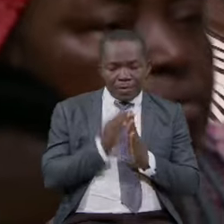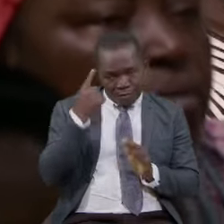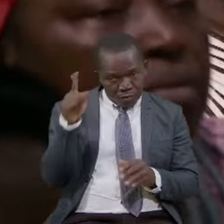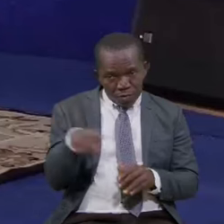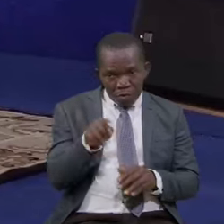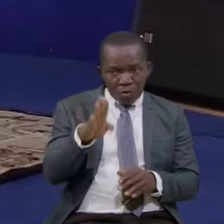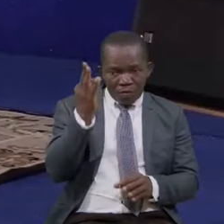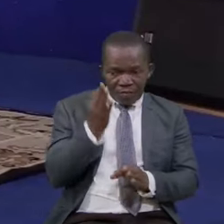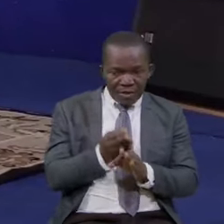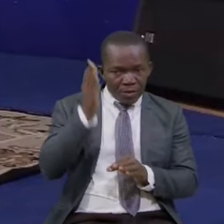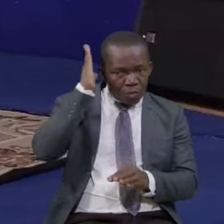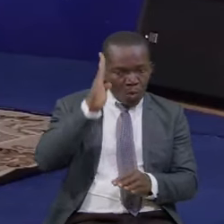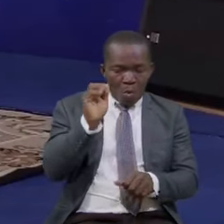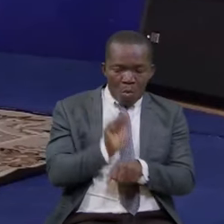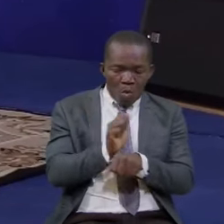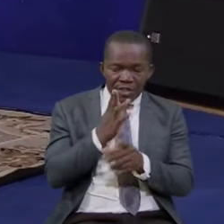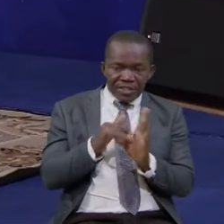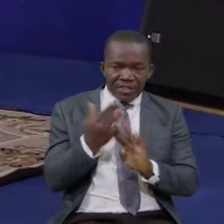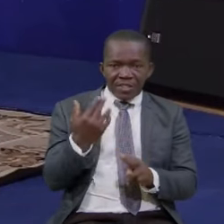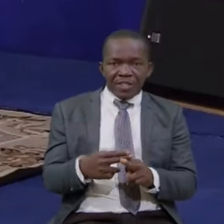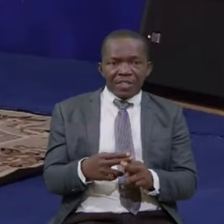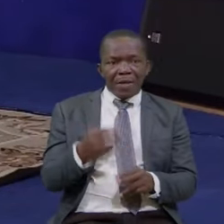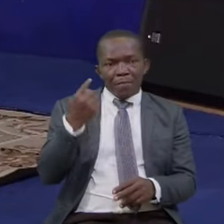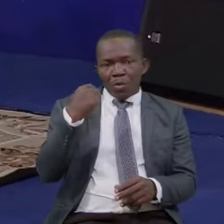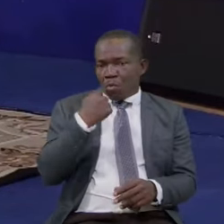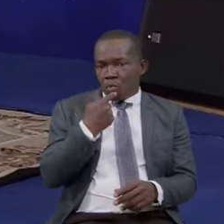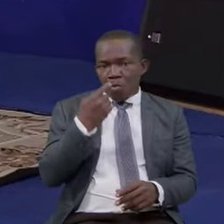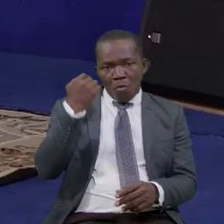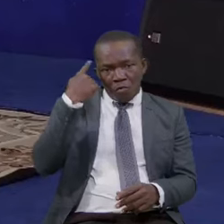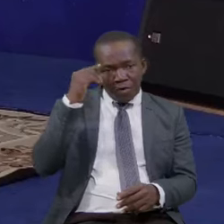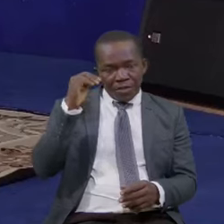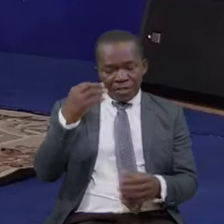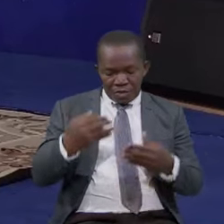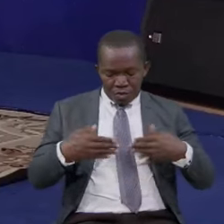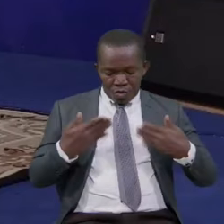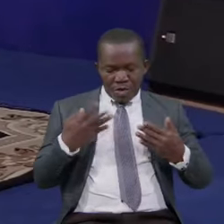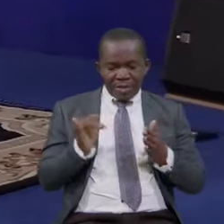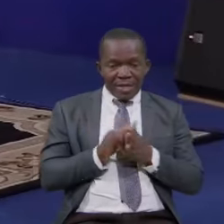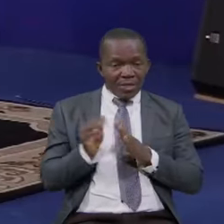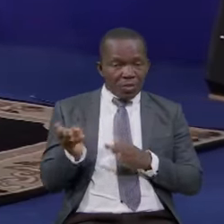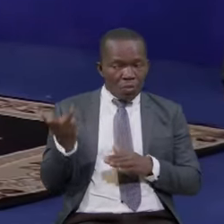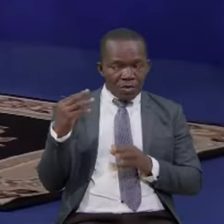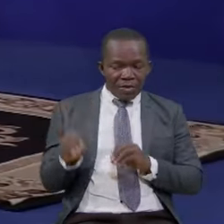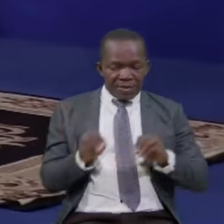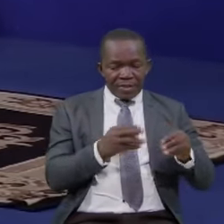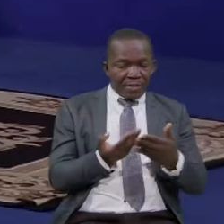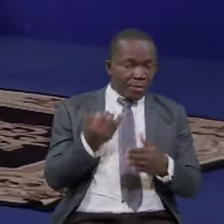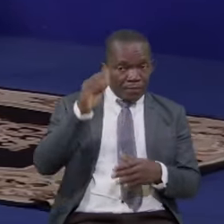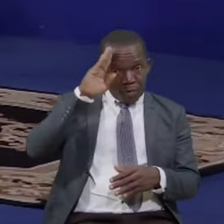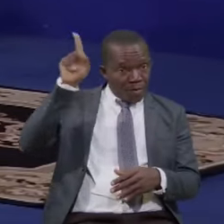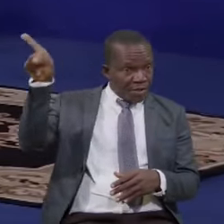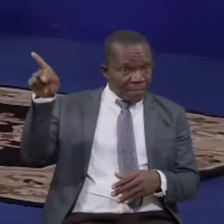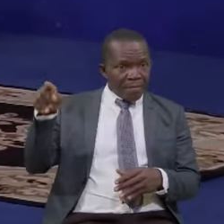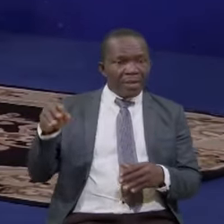marcher on dit qui en vue de la joie qui lui était réservée verset 2 souffer la croix